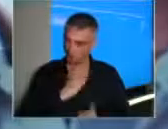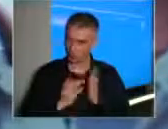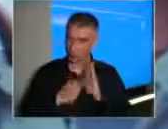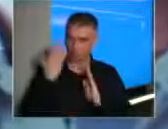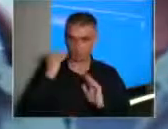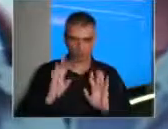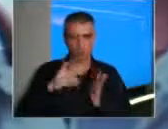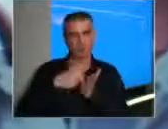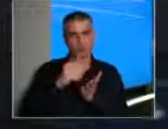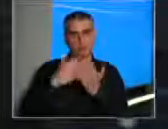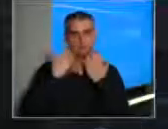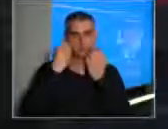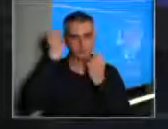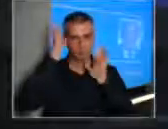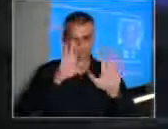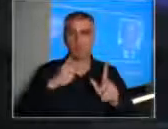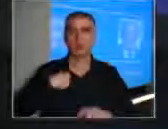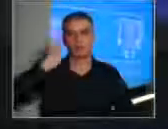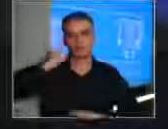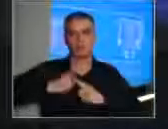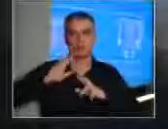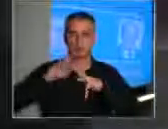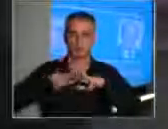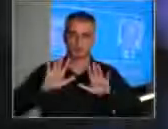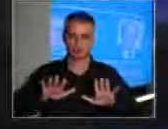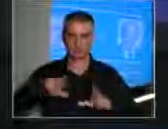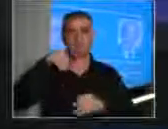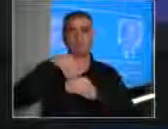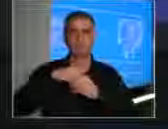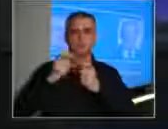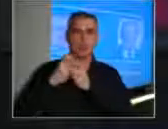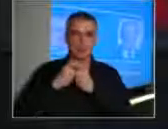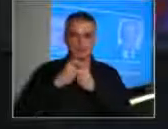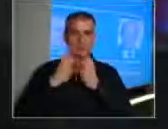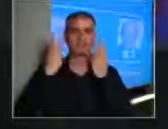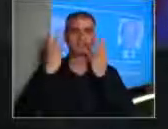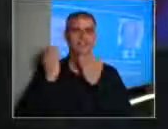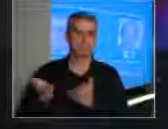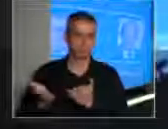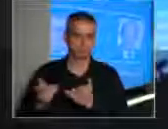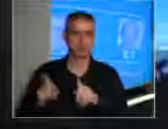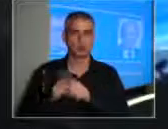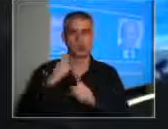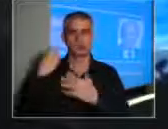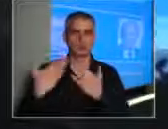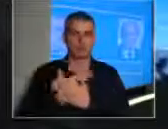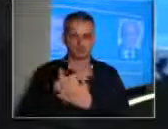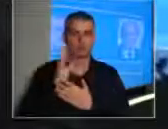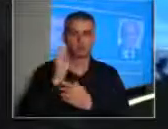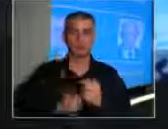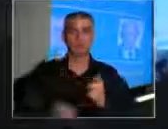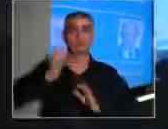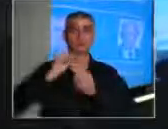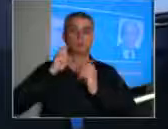שעברה, תמשיך עם הסיפורי סבתא שלך, אנחנו יודעים בדיוק מה המצב, יצביעו למפלגות הערכיות האלה, כמו הימין החדש, כדי ששרת